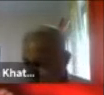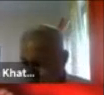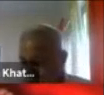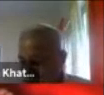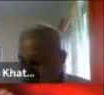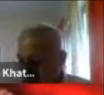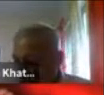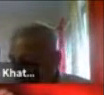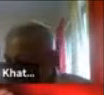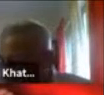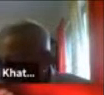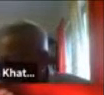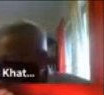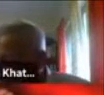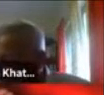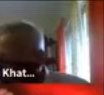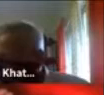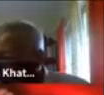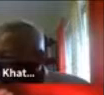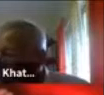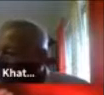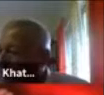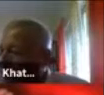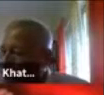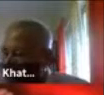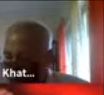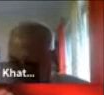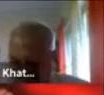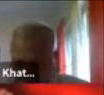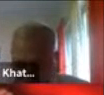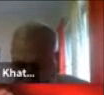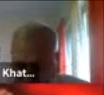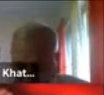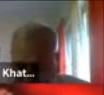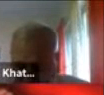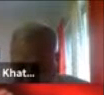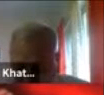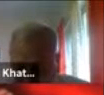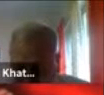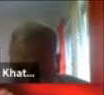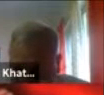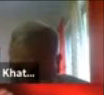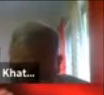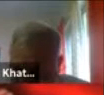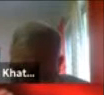गुणातीताय गुणाधीशाय गुणप्रविष्टाय धीमहि,